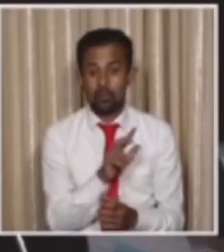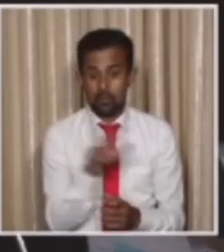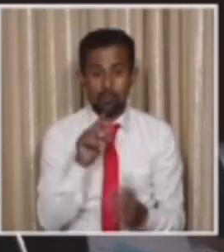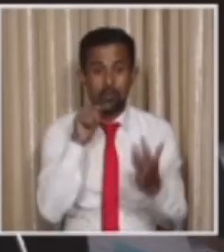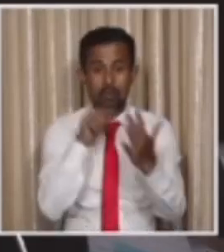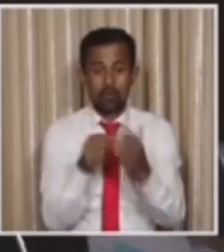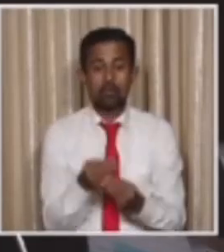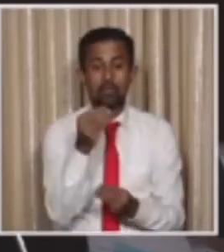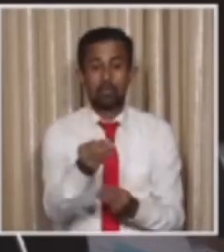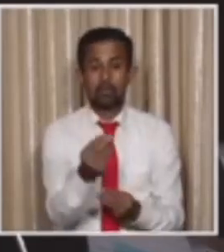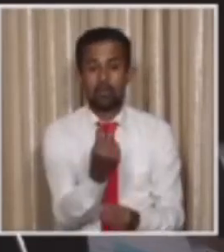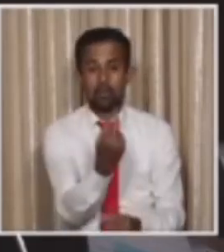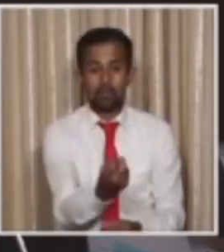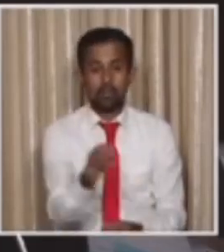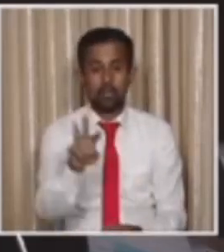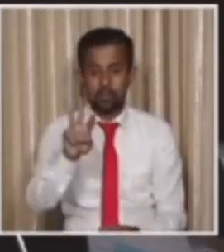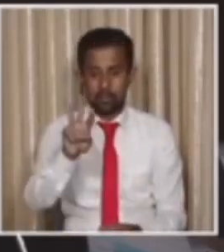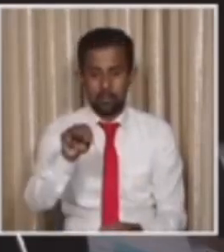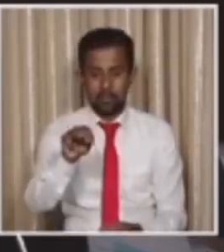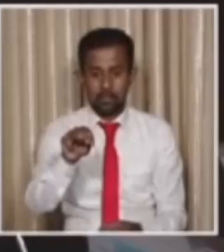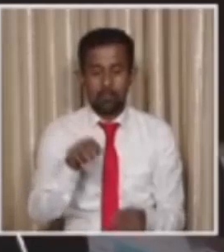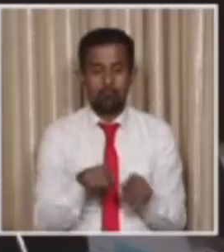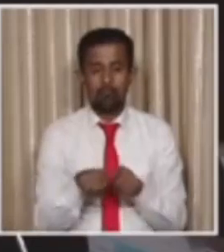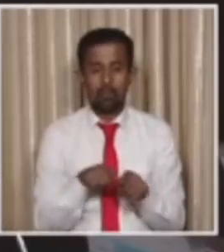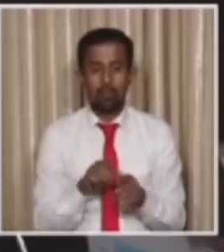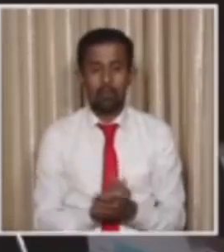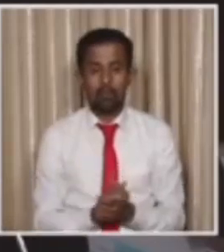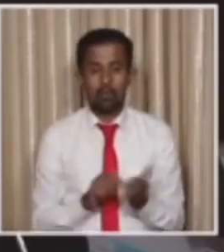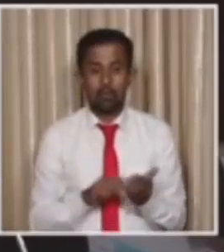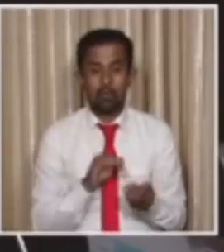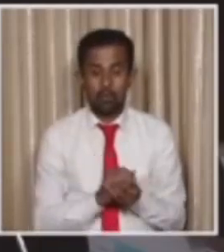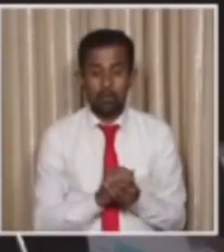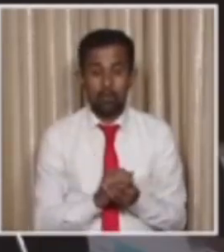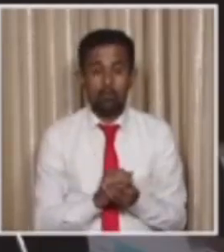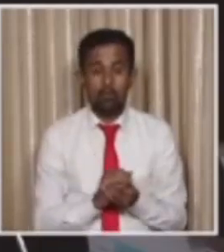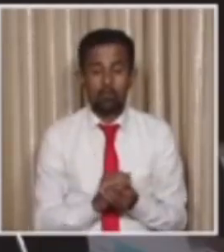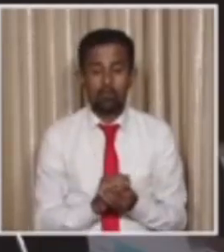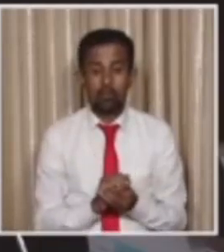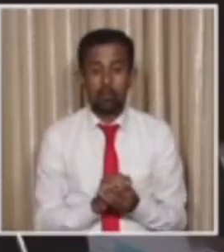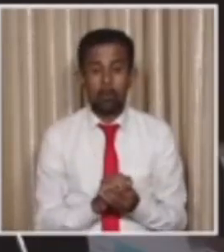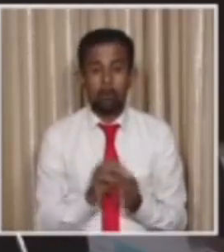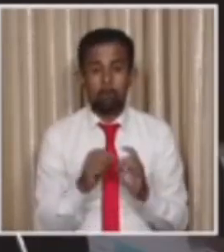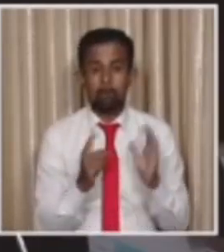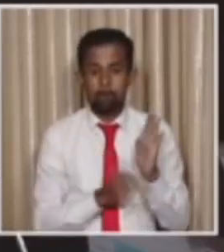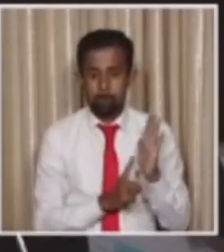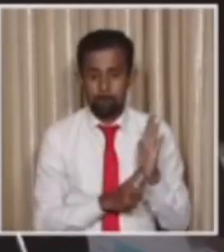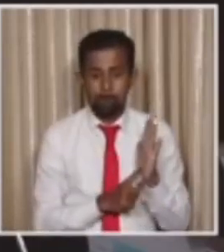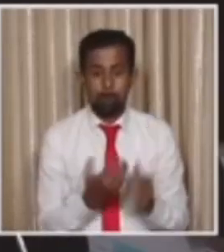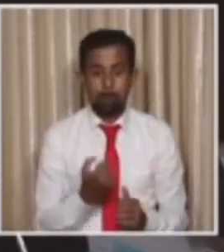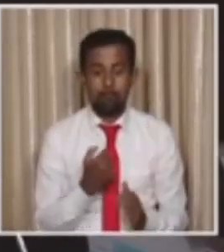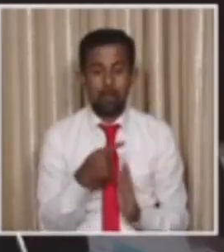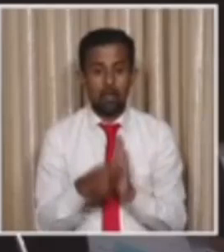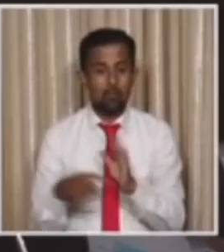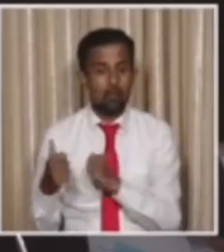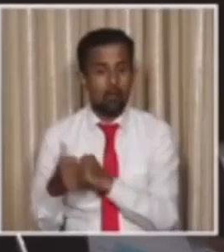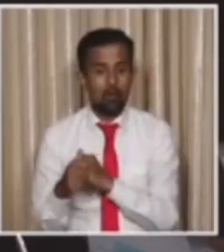දීලා තියෙනවා කීයටද? 2030ට. ඒ වගේම treasury guarantees as a share of GDP base on 3-year moving average තිබිච්ච